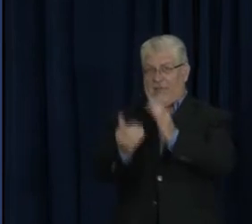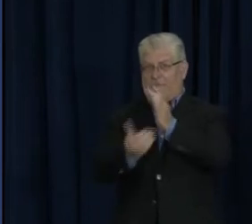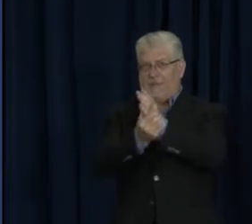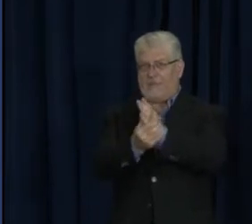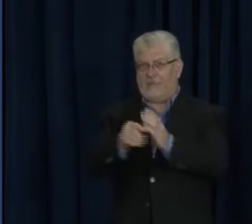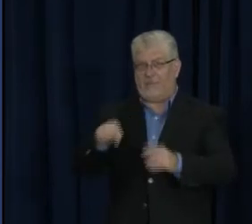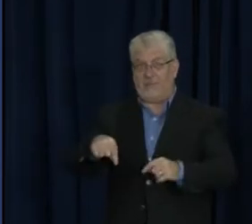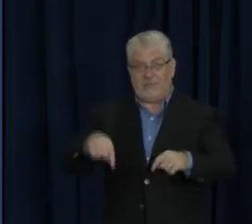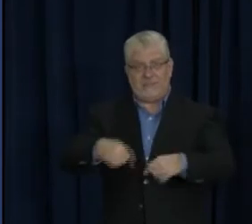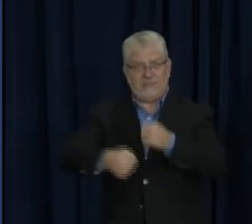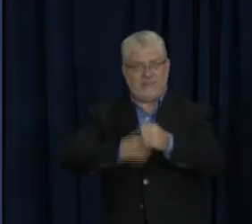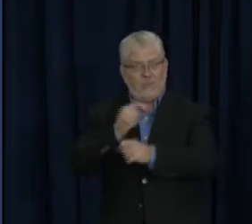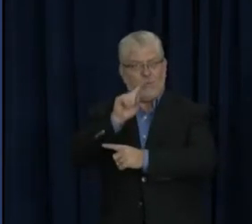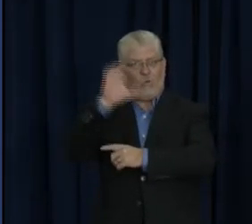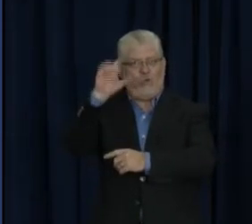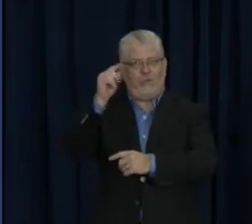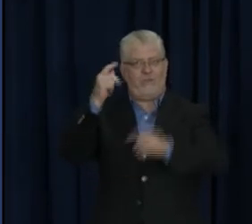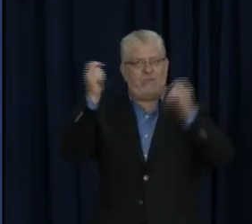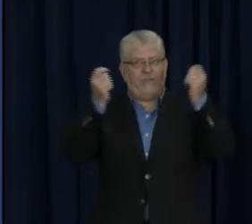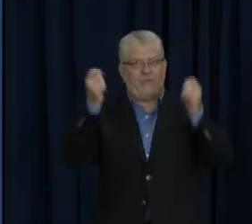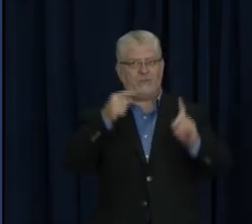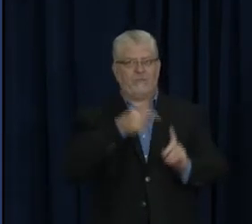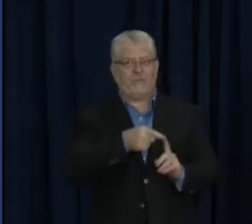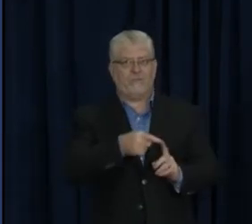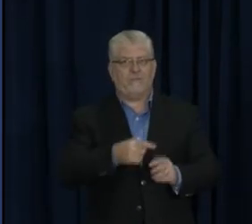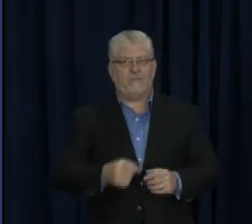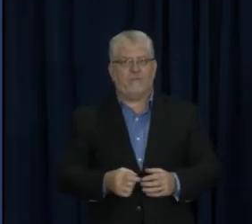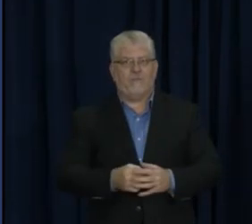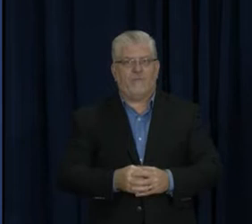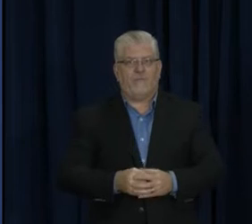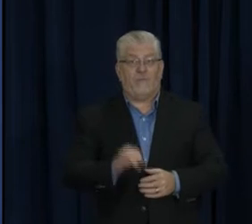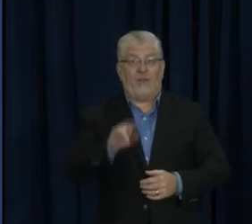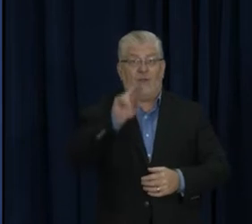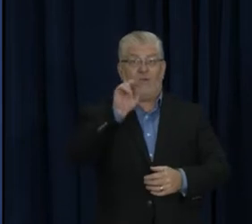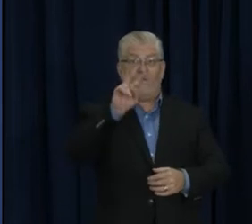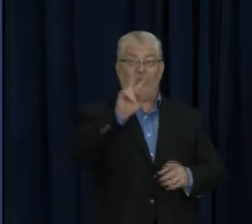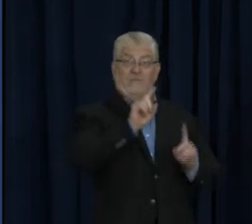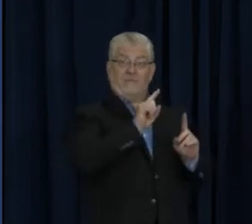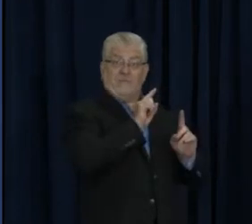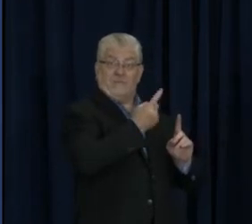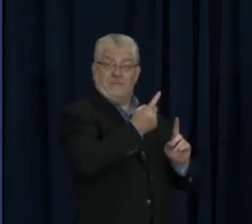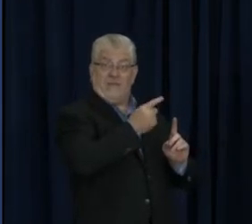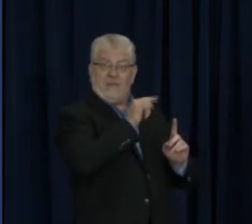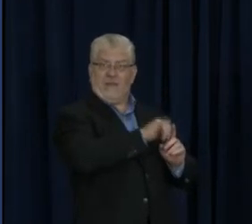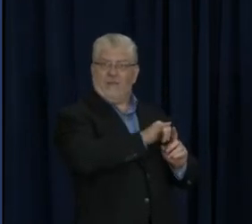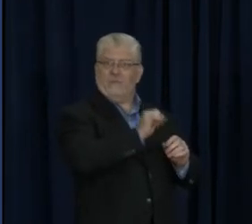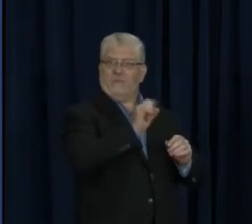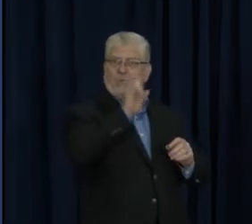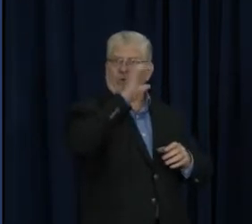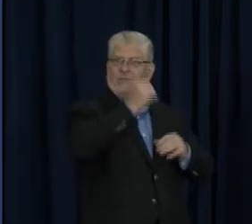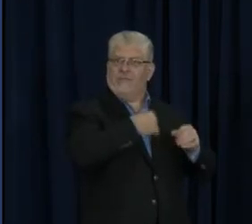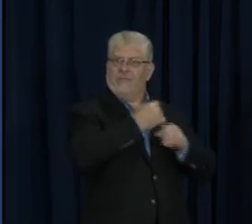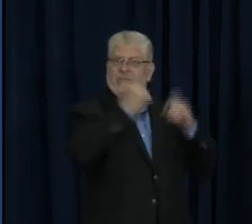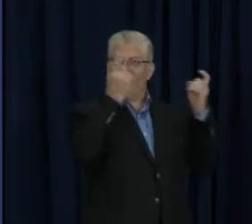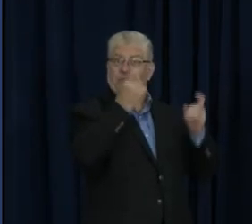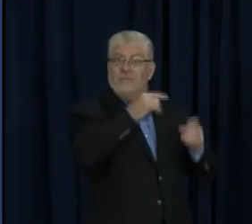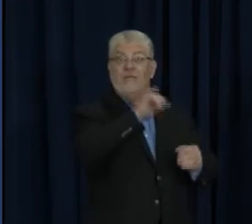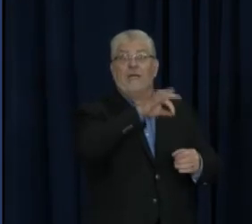النهائية. قبل أيام كان هناك تخليد